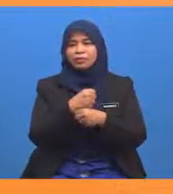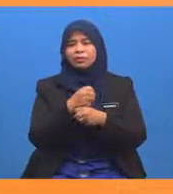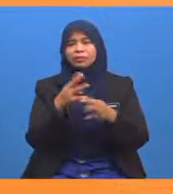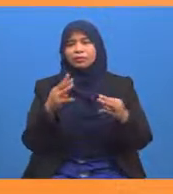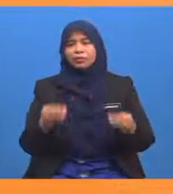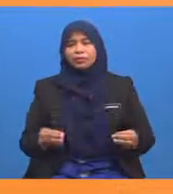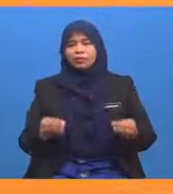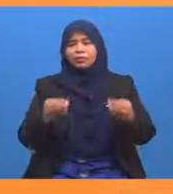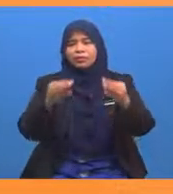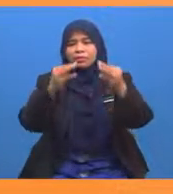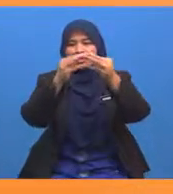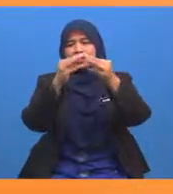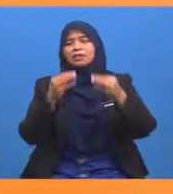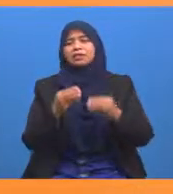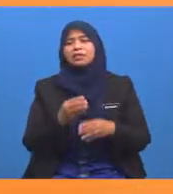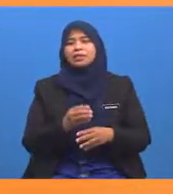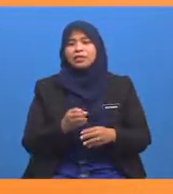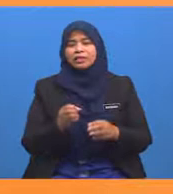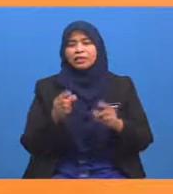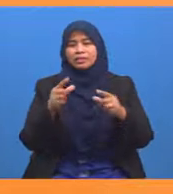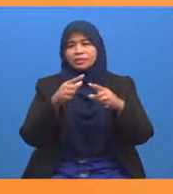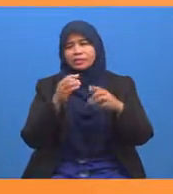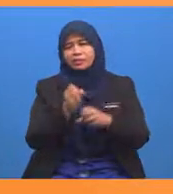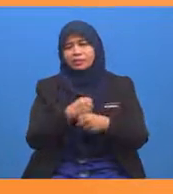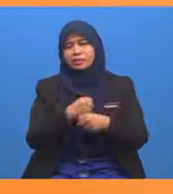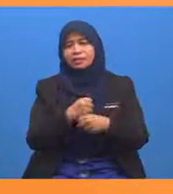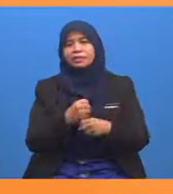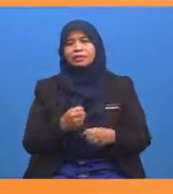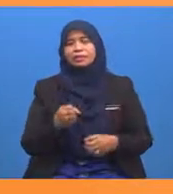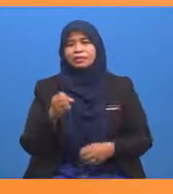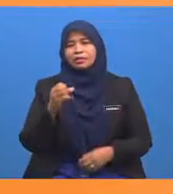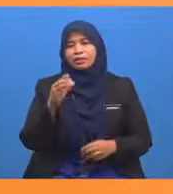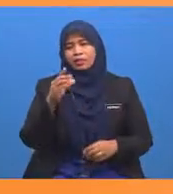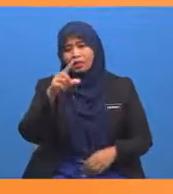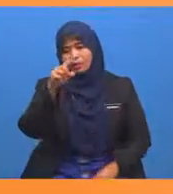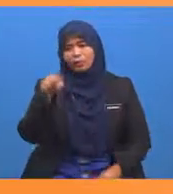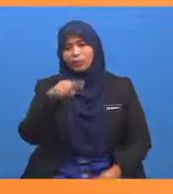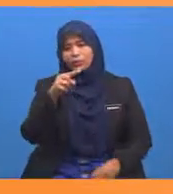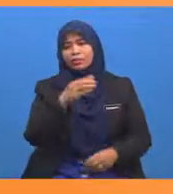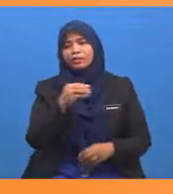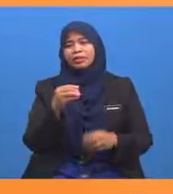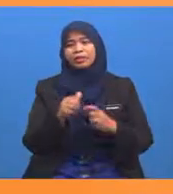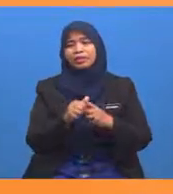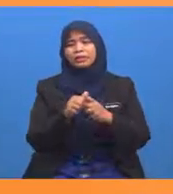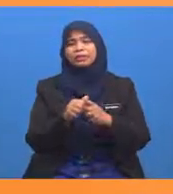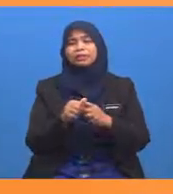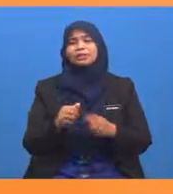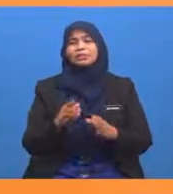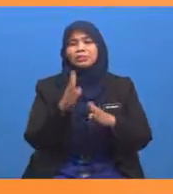iaitu segi empat, silinder dan kon, mengikut situasi